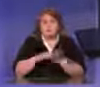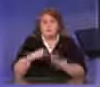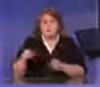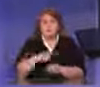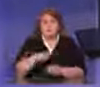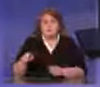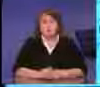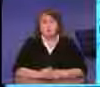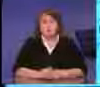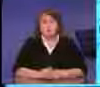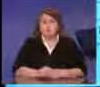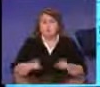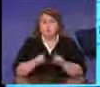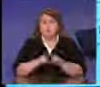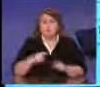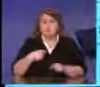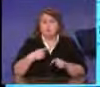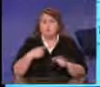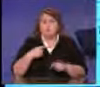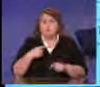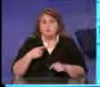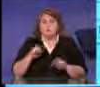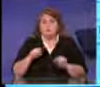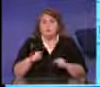от друга. Также мы можем